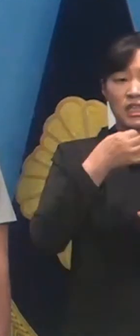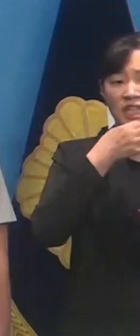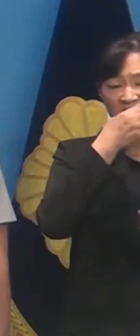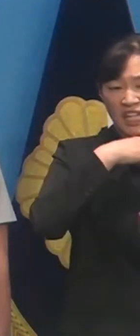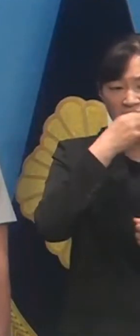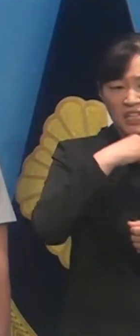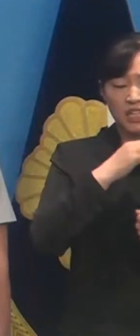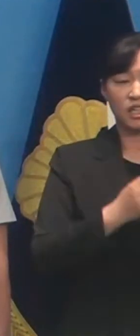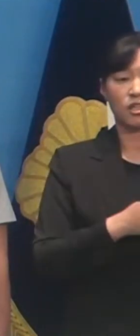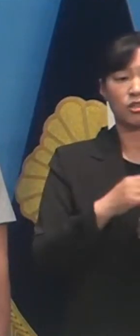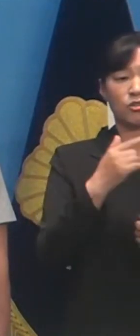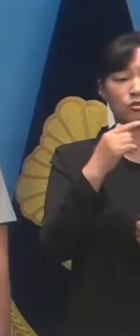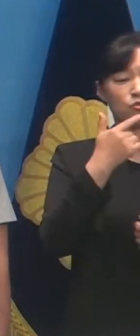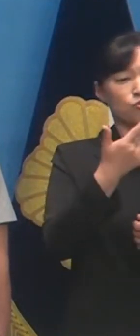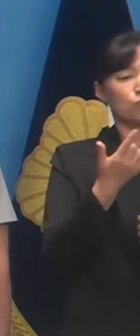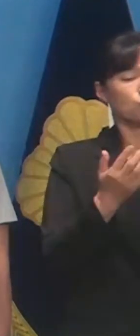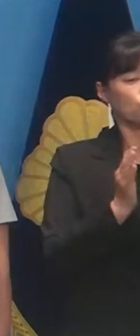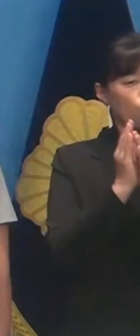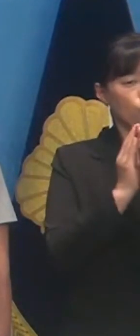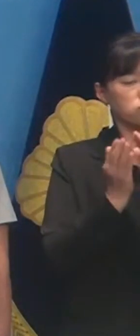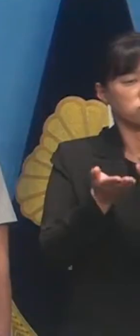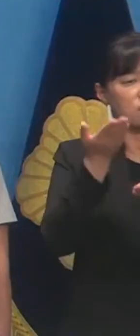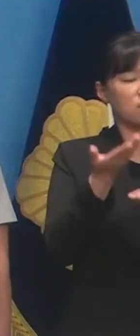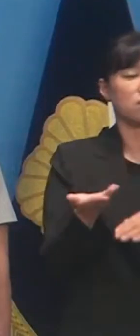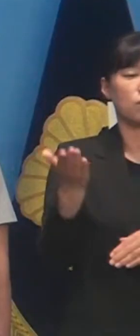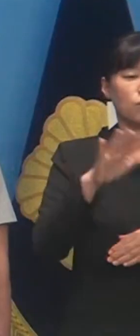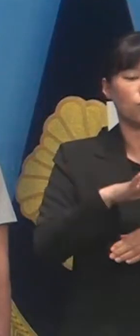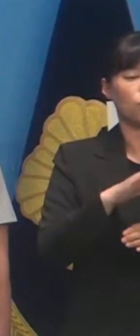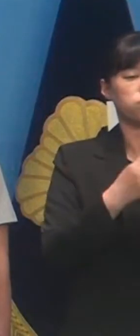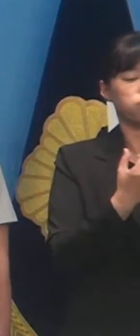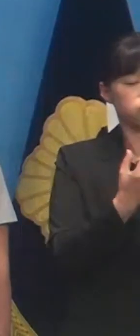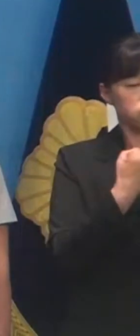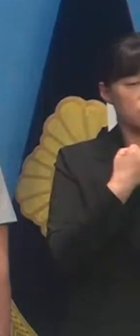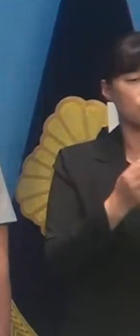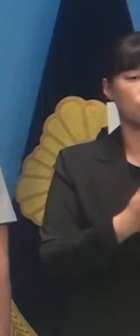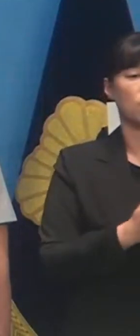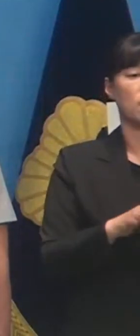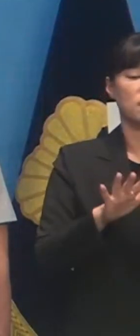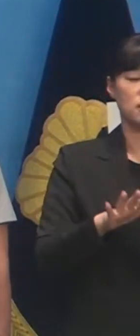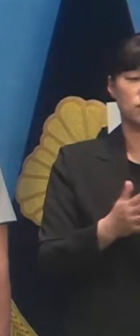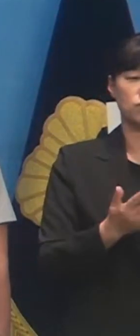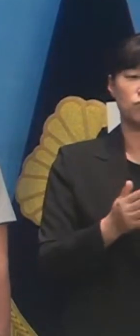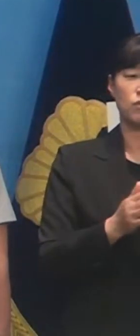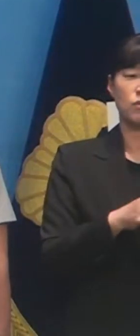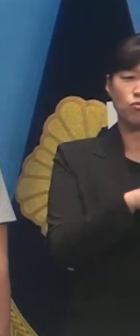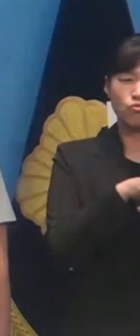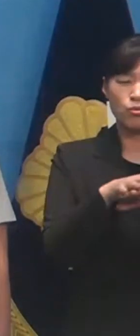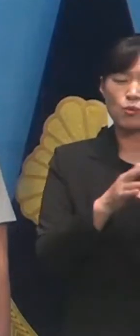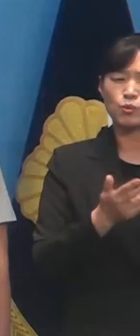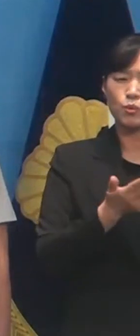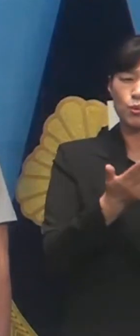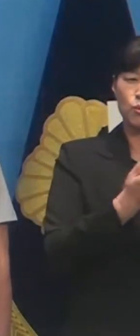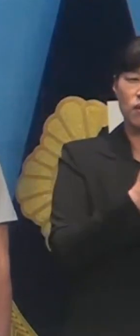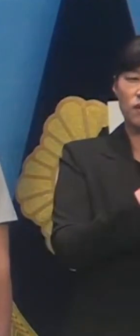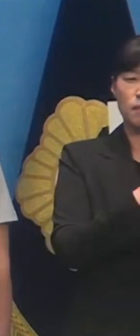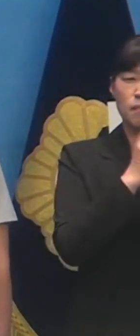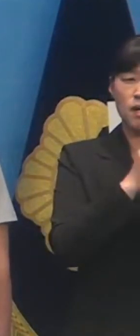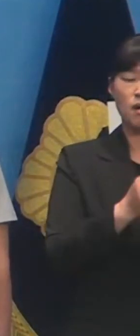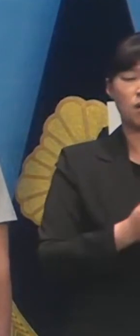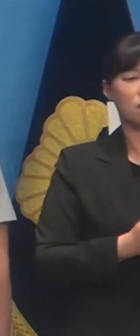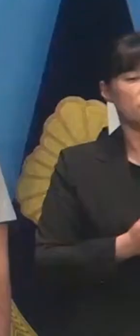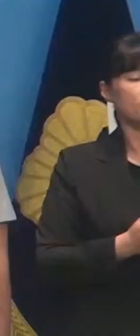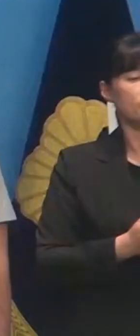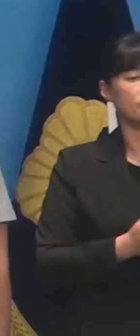2.26조 정도 이익이 났는데도 불구하고 지금 구조조정 얘기를 들고 5월 28일